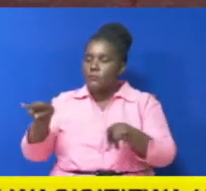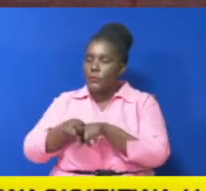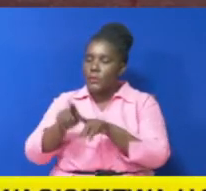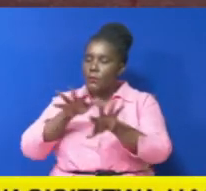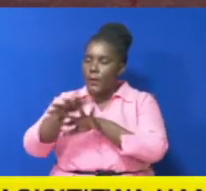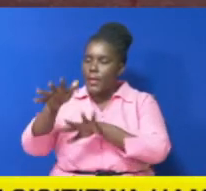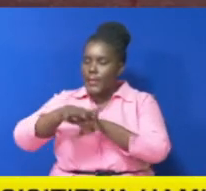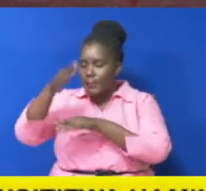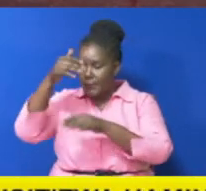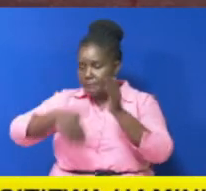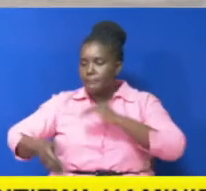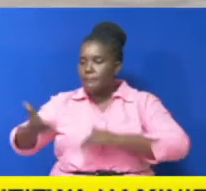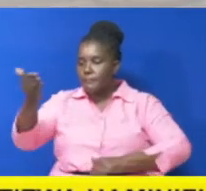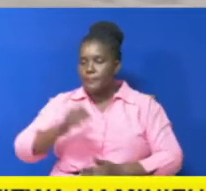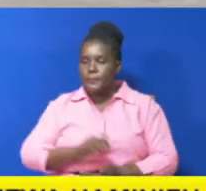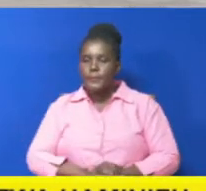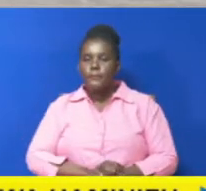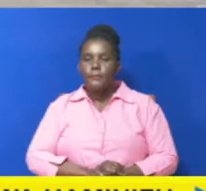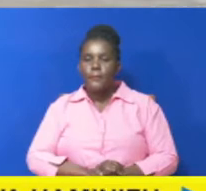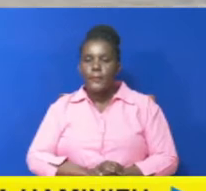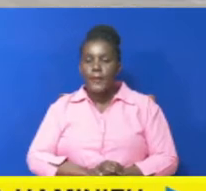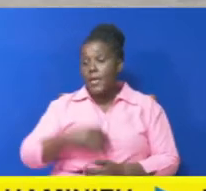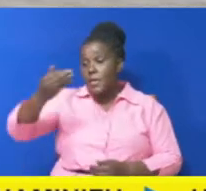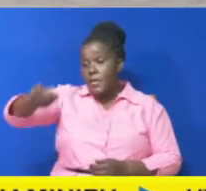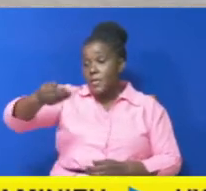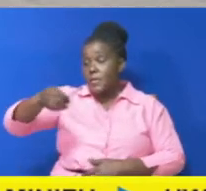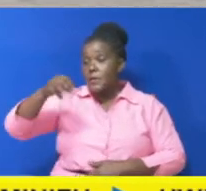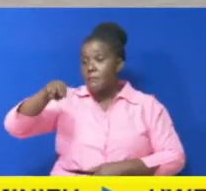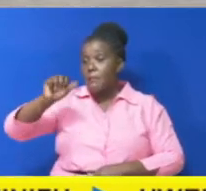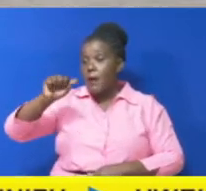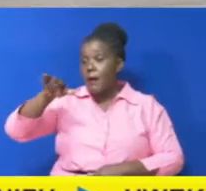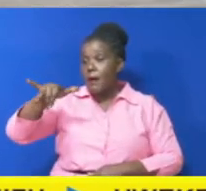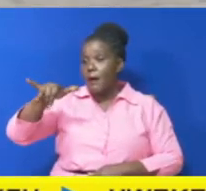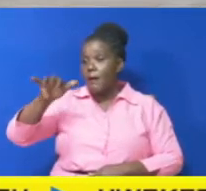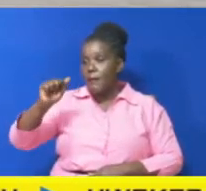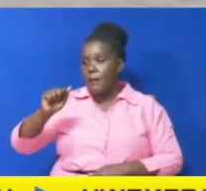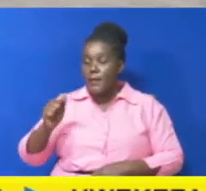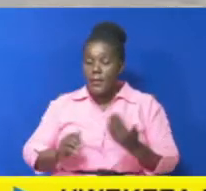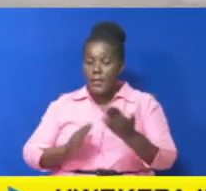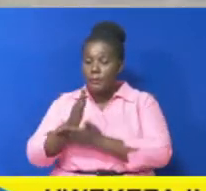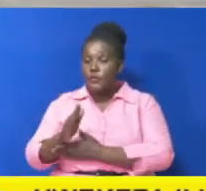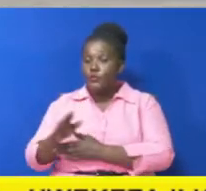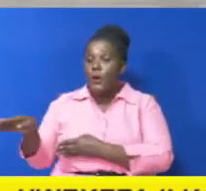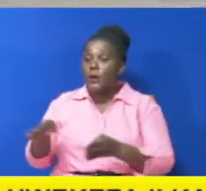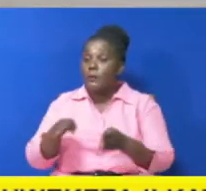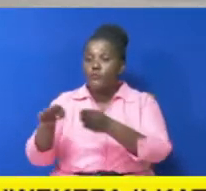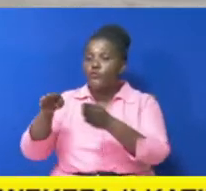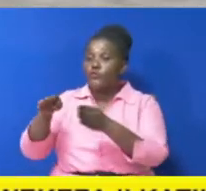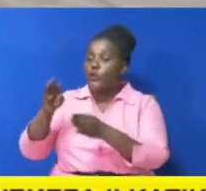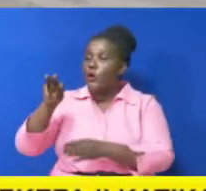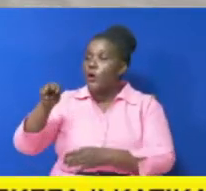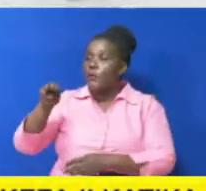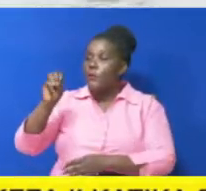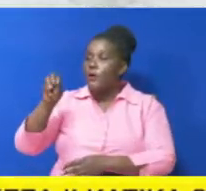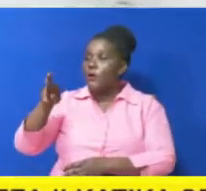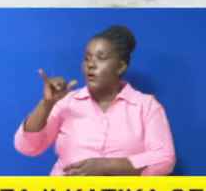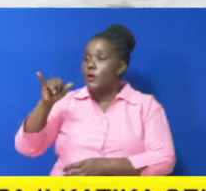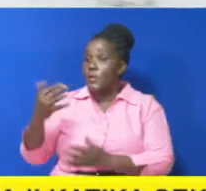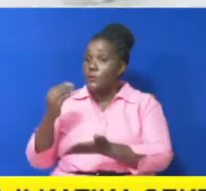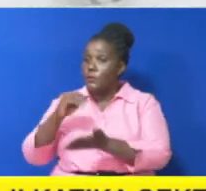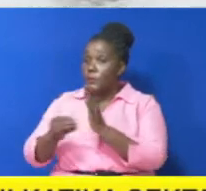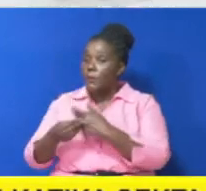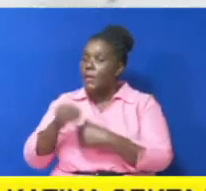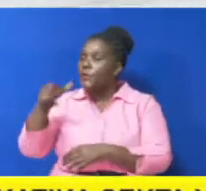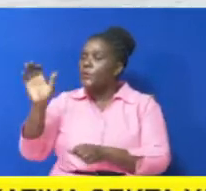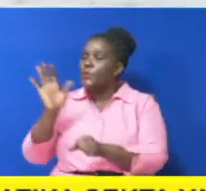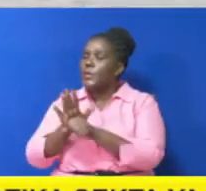wa taarifa hiyo. Kijiji cha Wamaya ni miongoni mwa vijiji vinavyopitiwa na mto Mori, mto ambao umekuwa gumzo mkoani hapa kutokana na baadhi ya